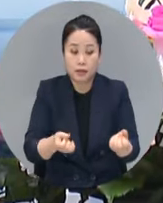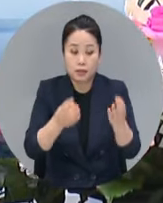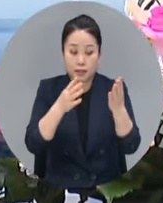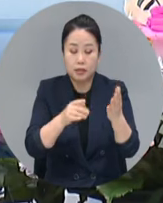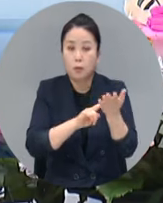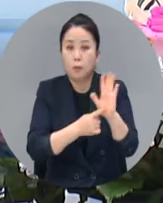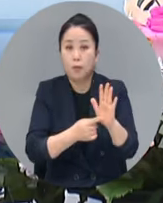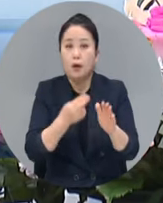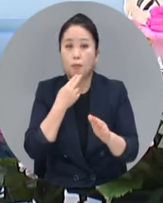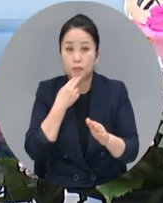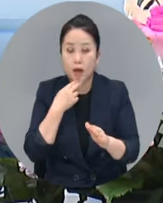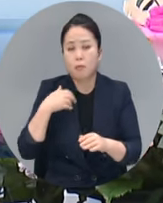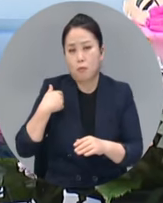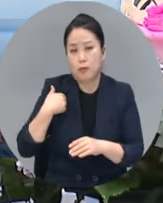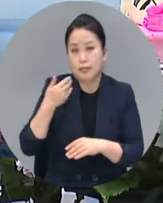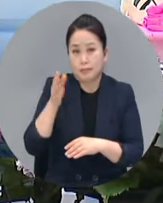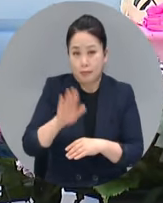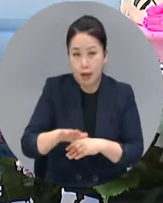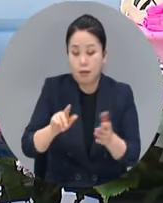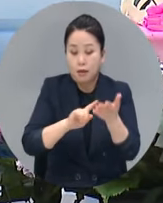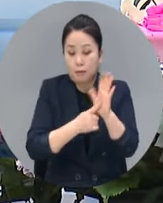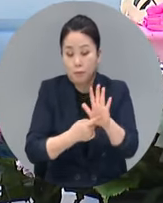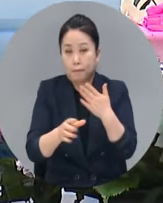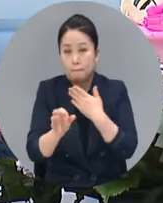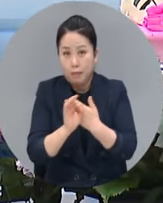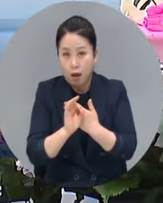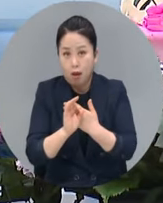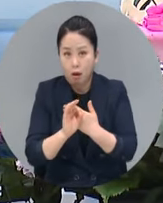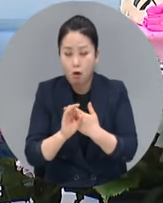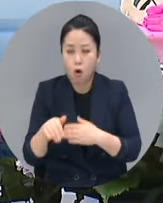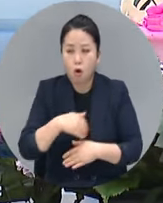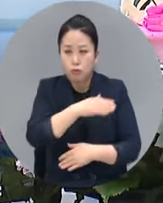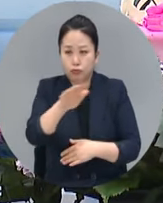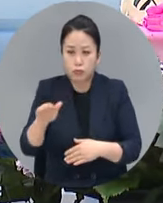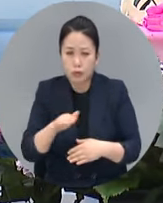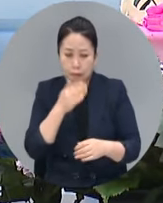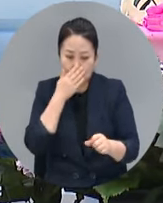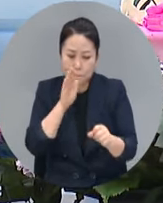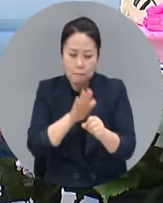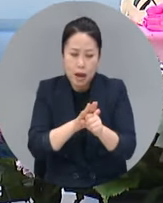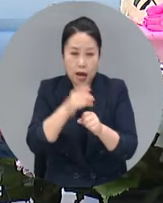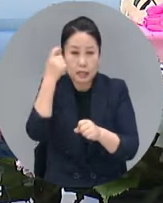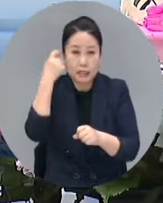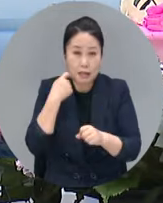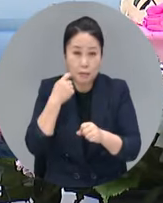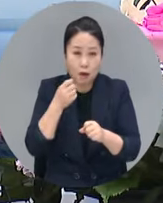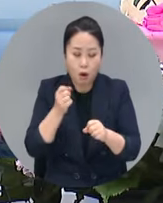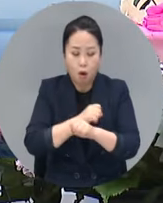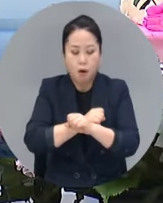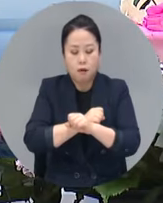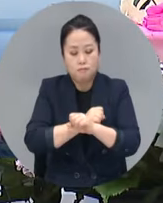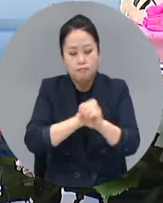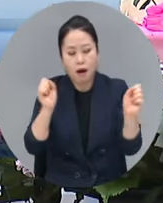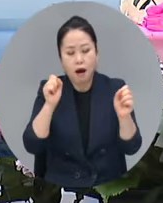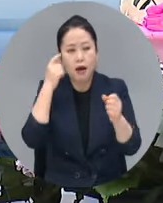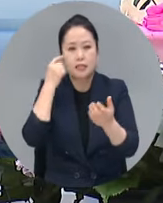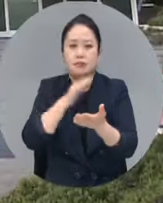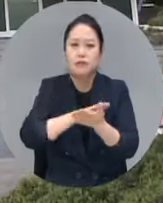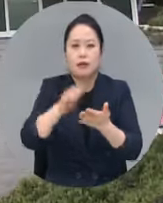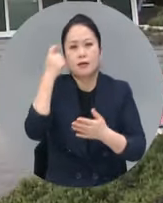있어서 모르시겠지만 공개가 되면 우리 몸속에 박힌 한 부분이 확 끊는 것 같은 그런 느낌을 받을